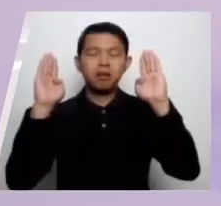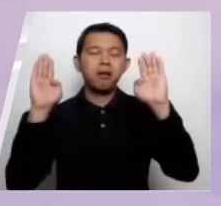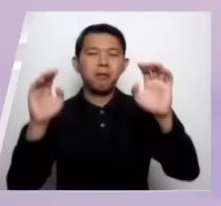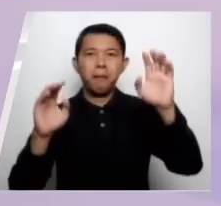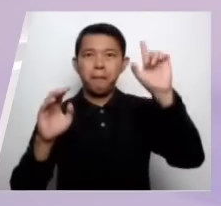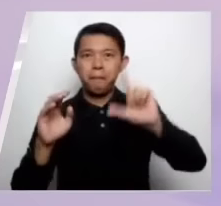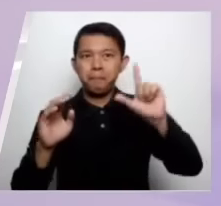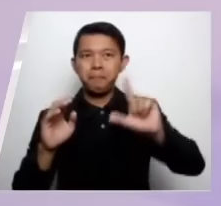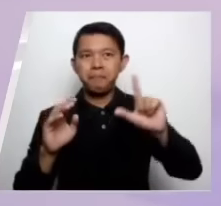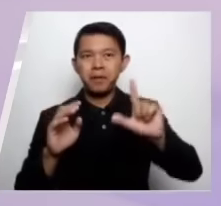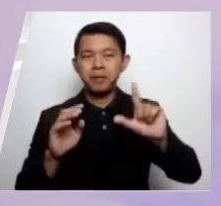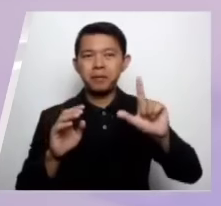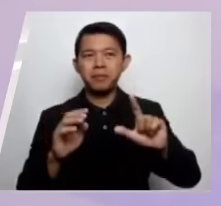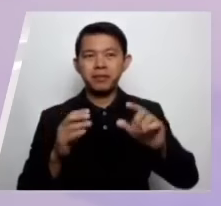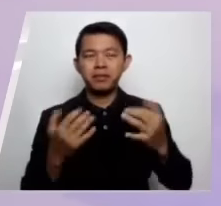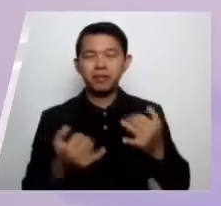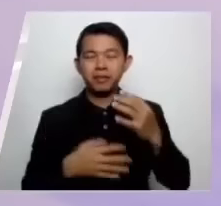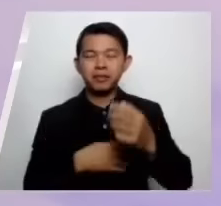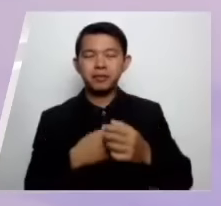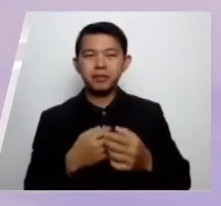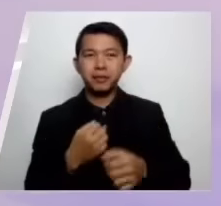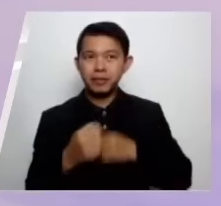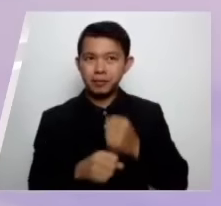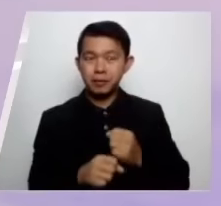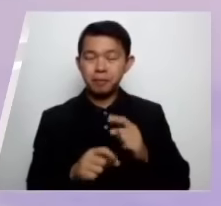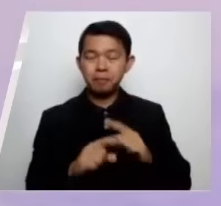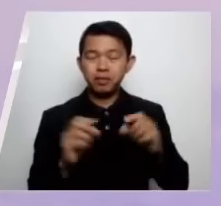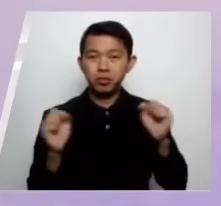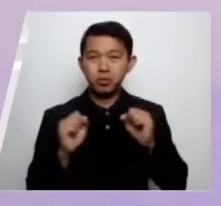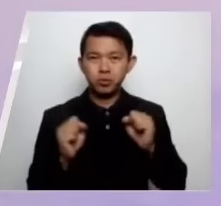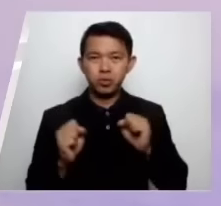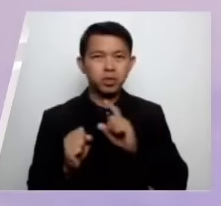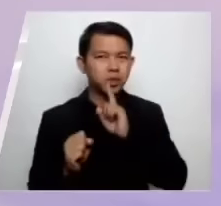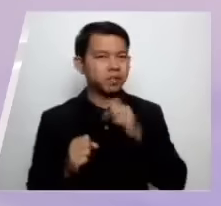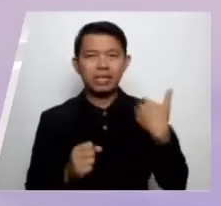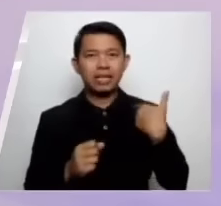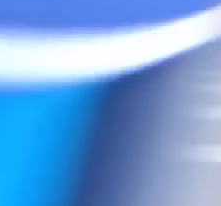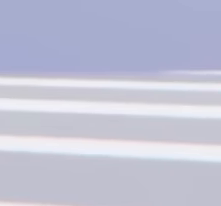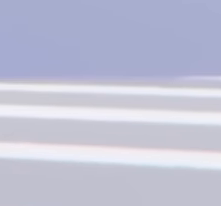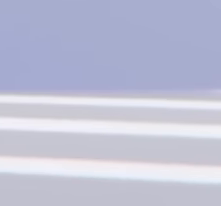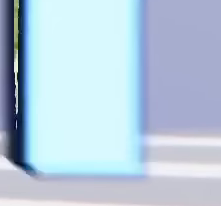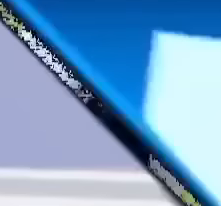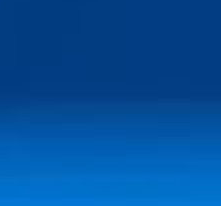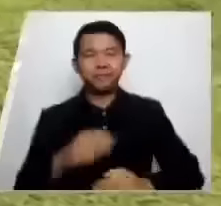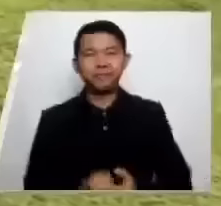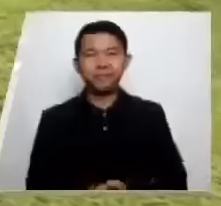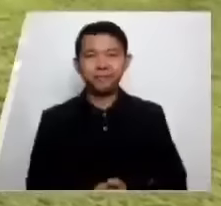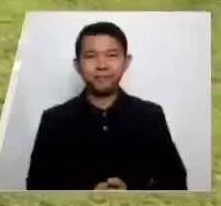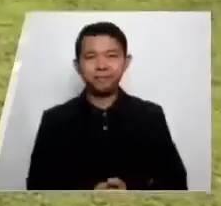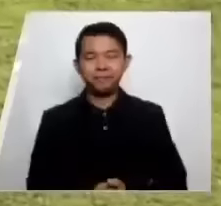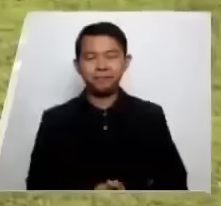taon. Pero hindi pa raw yan peak ng lamig ng panahon. Saksi, si Dano Tingkungko.